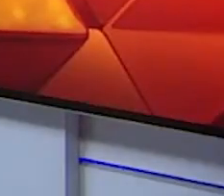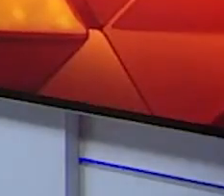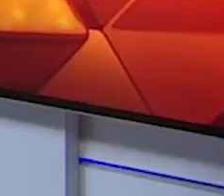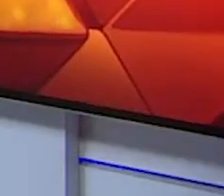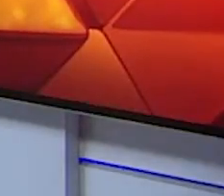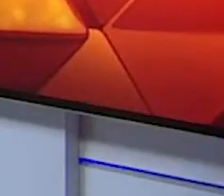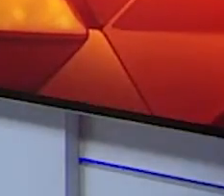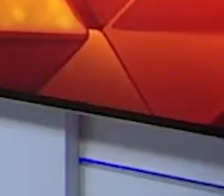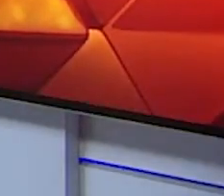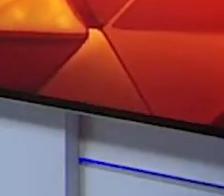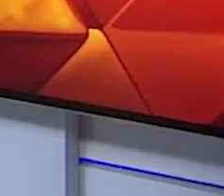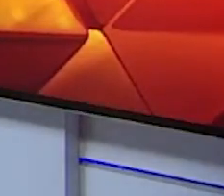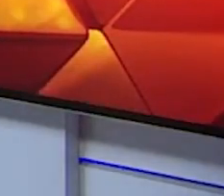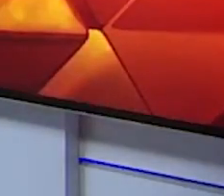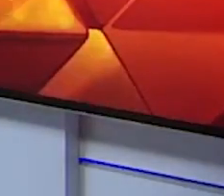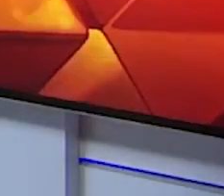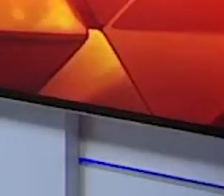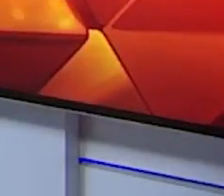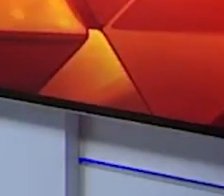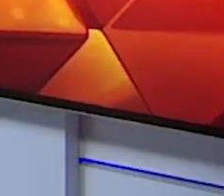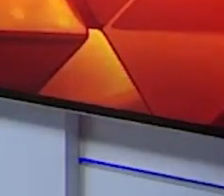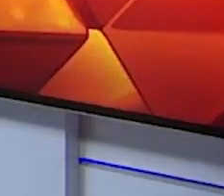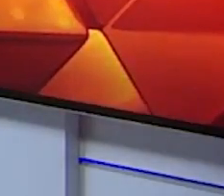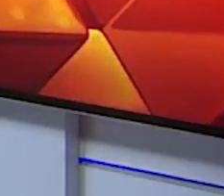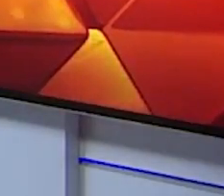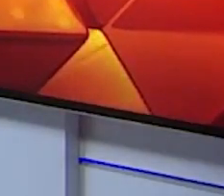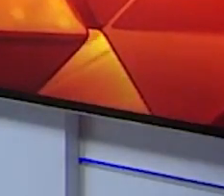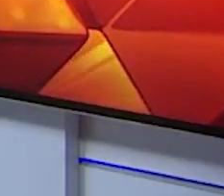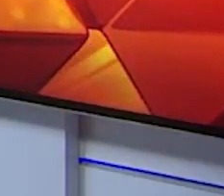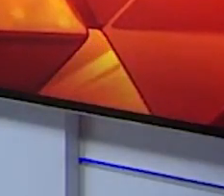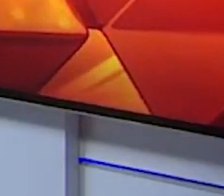At para sa mga kapuso natin abroad, samahan nyo kami